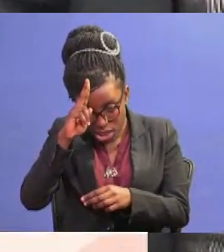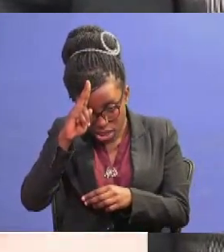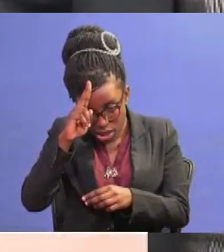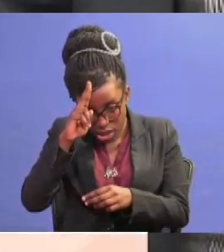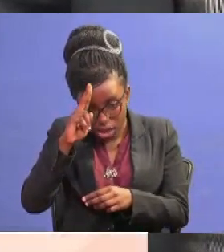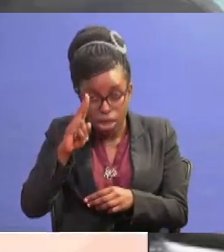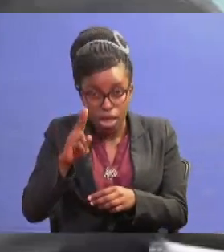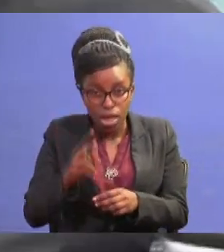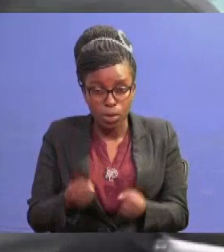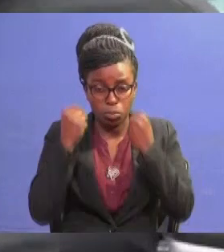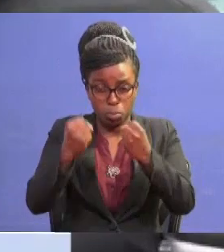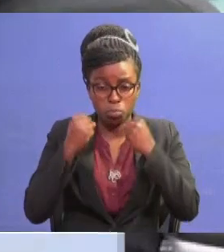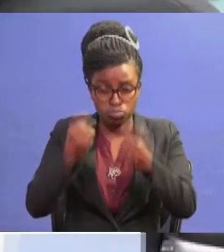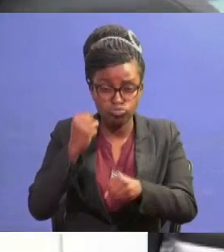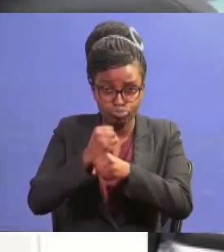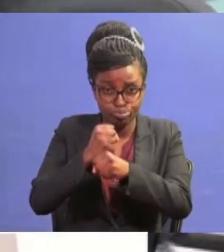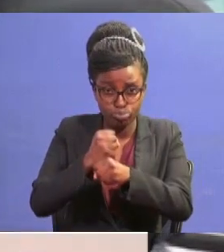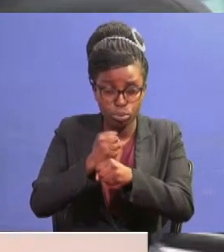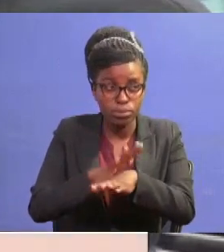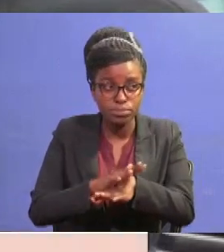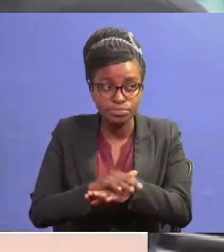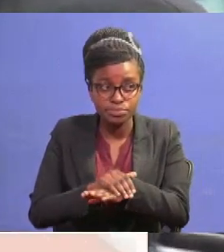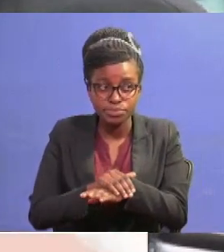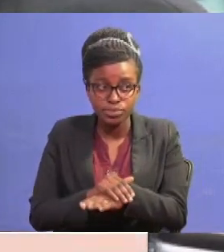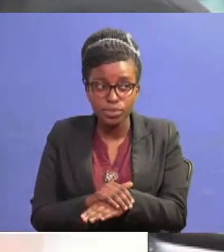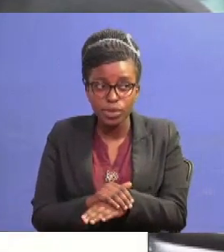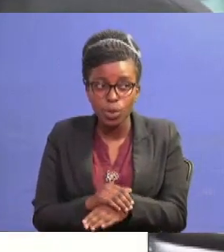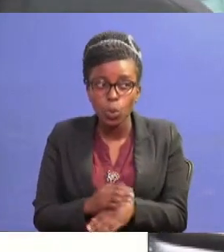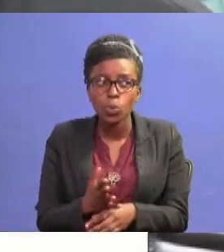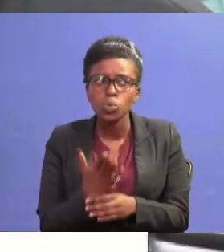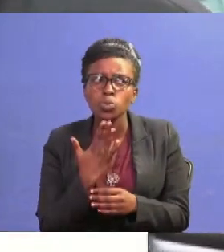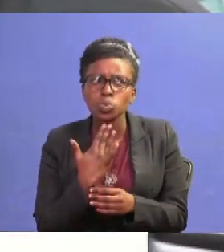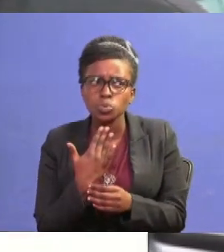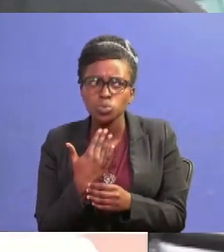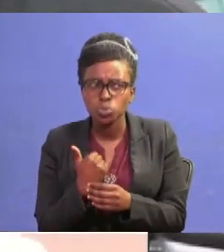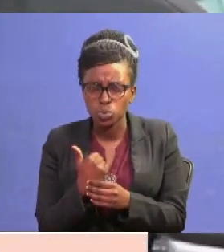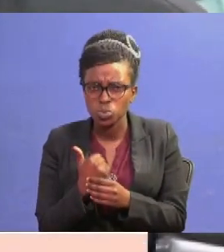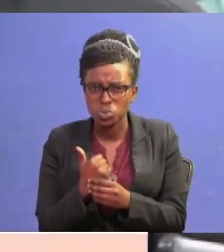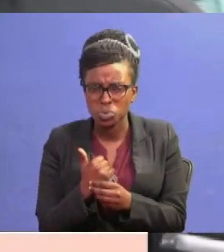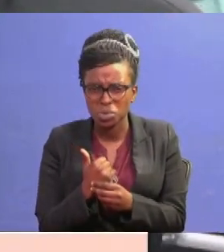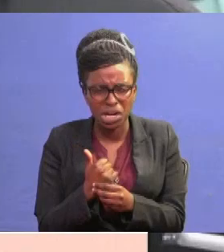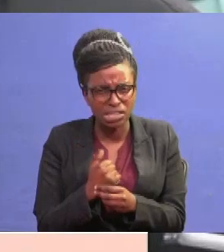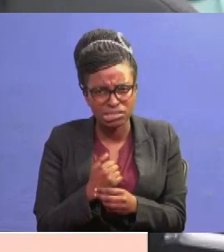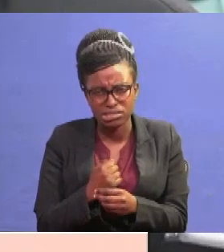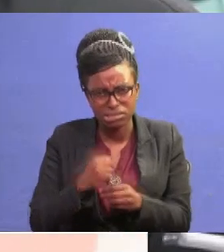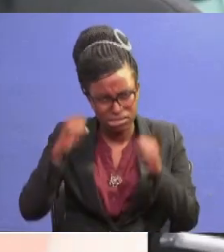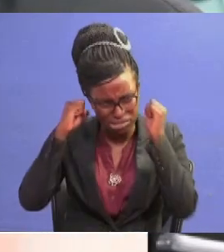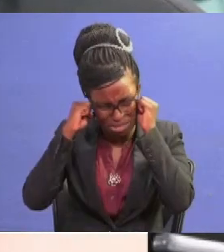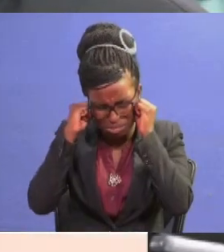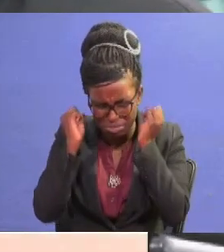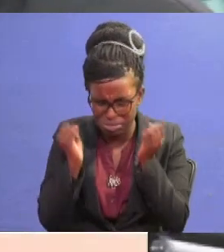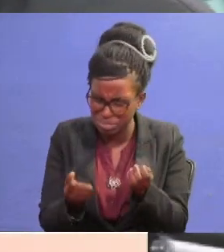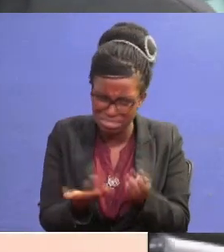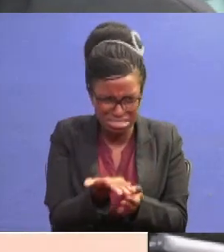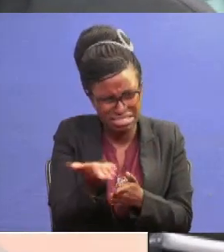haki kutendeka. Hii ni dhulma imefanyika na yule mtoto wetu, hatujapewa ripoti yoyote kwamba yeye anahusiana na maovu